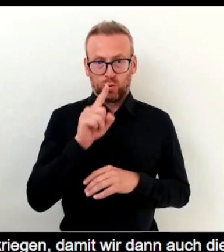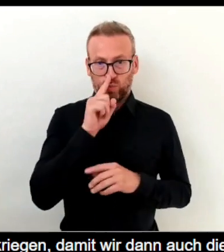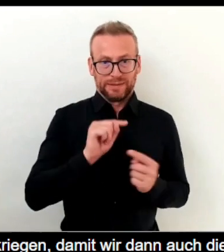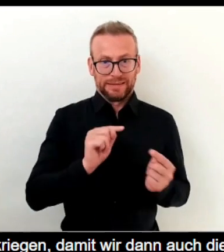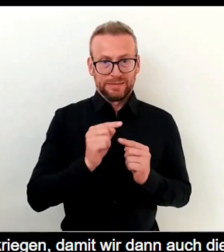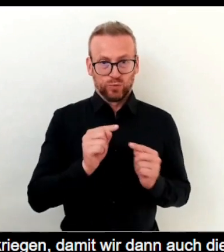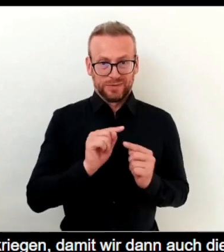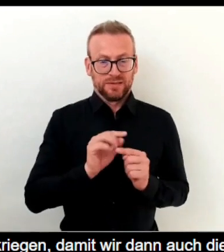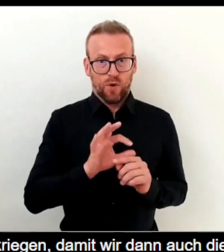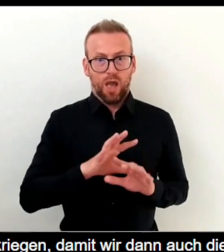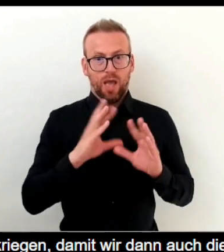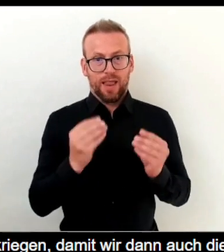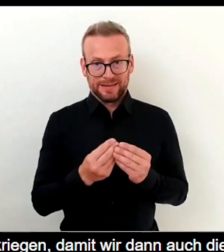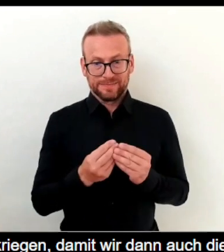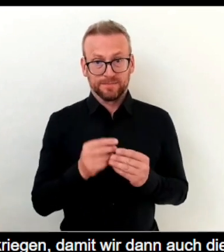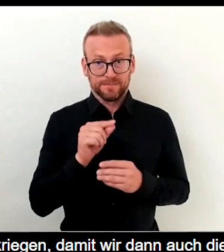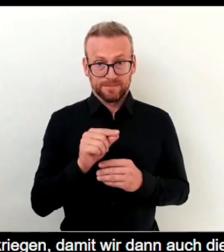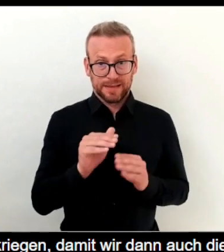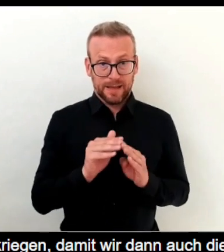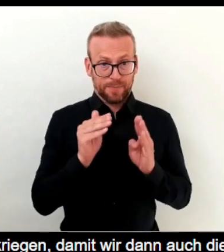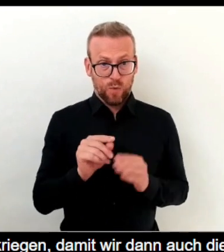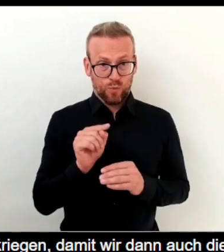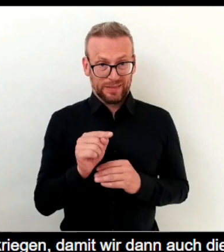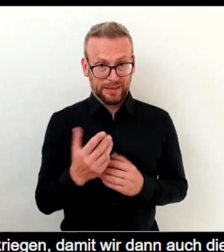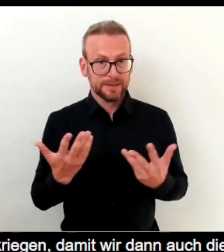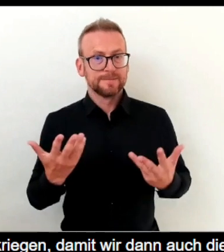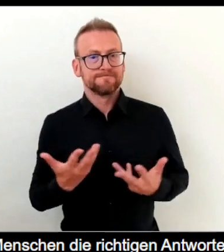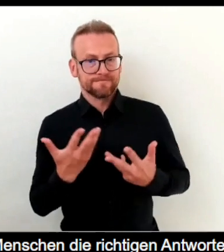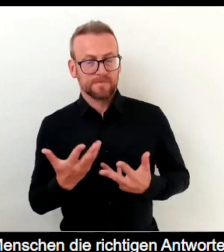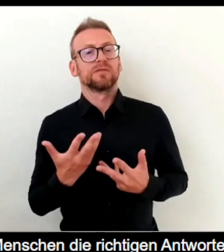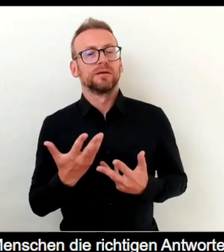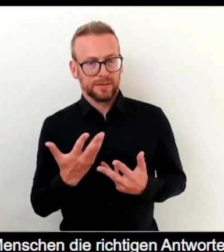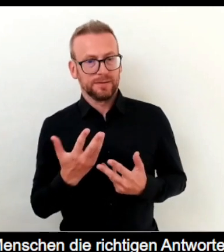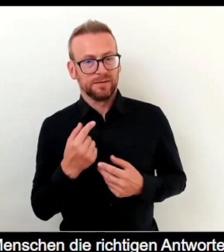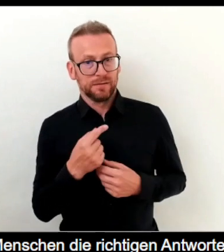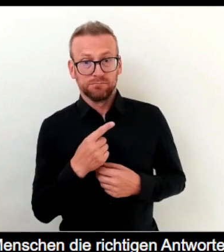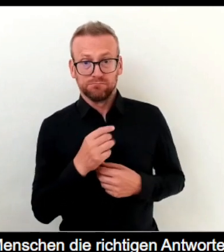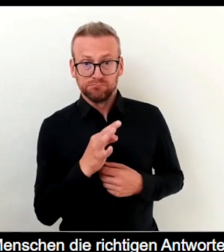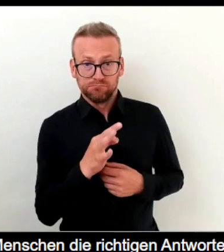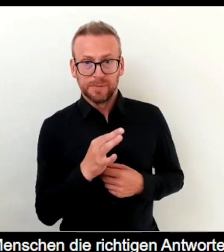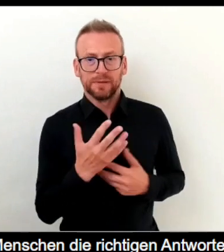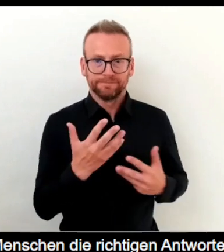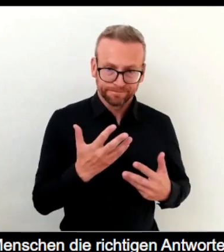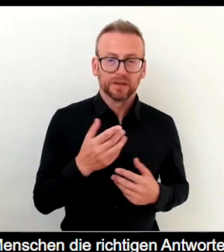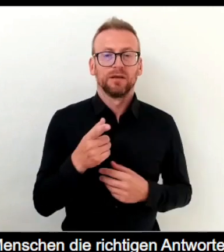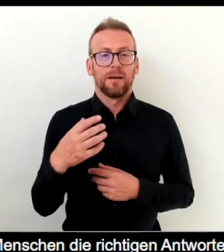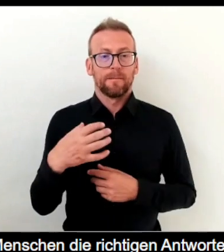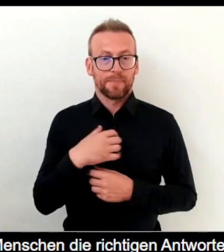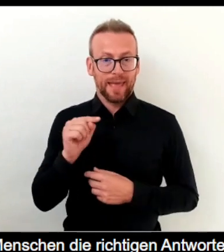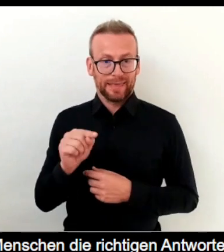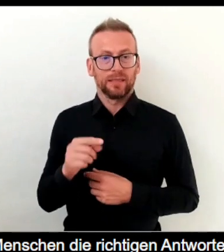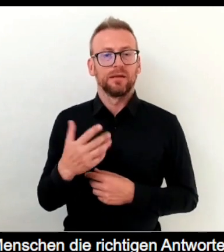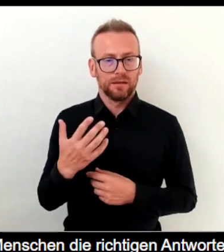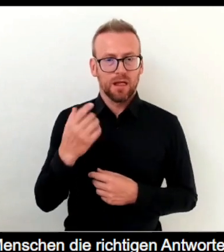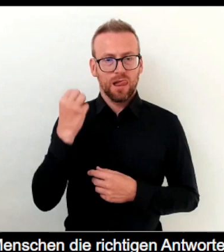Treffpunkt. Und dieser Treffpunkt dient dann dazu, Gespräche zu führen. Wir haben zum Zweiten noch eine proaktive bayerische Europapolitik immer gemacht, das betrifft Personal und